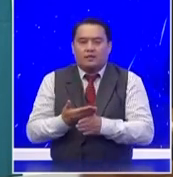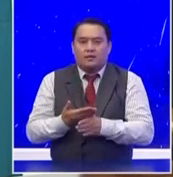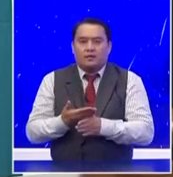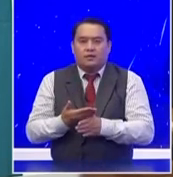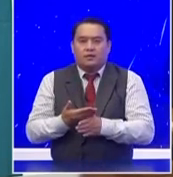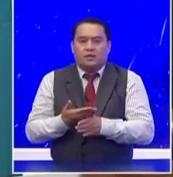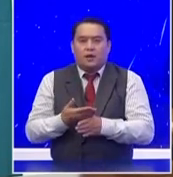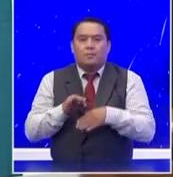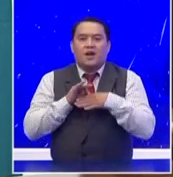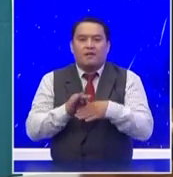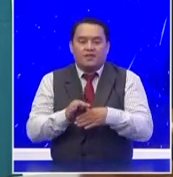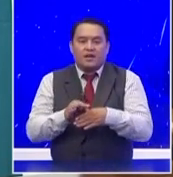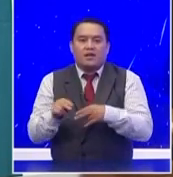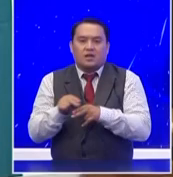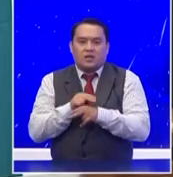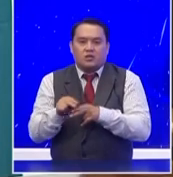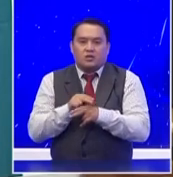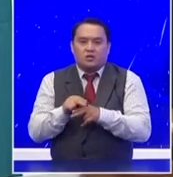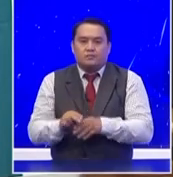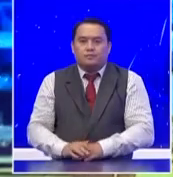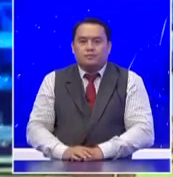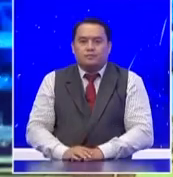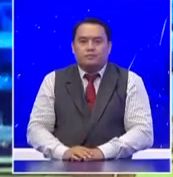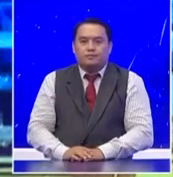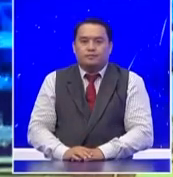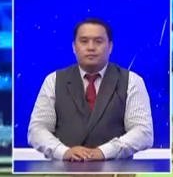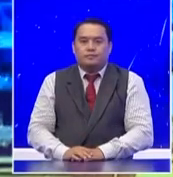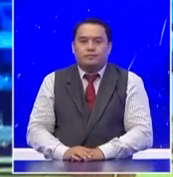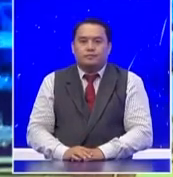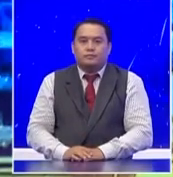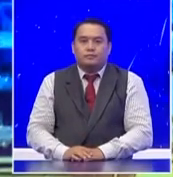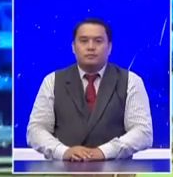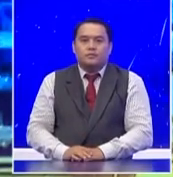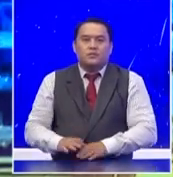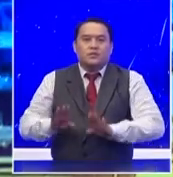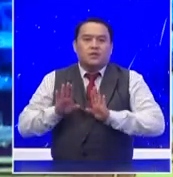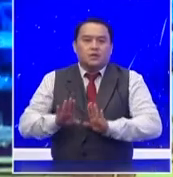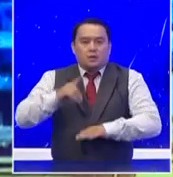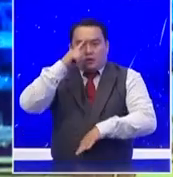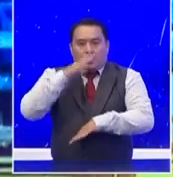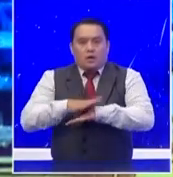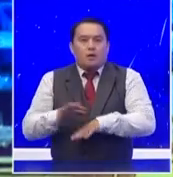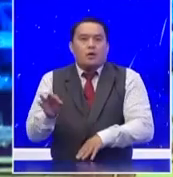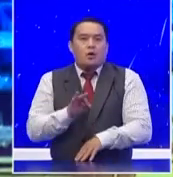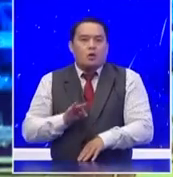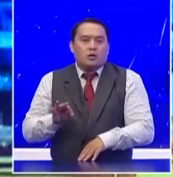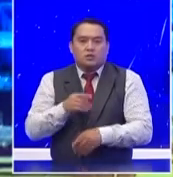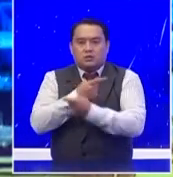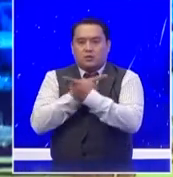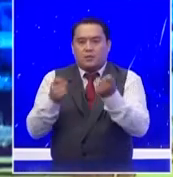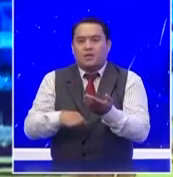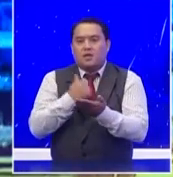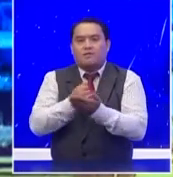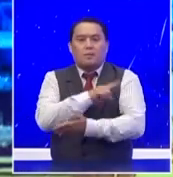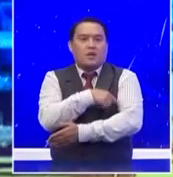для проведения адекватной терапии. Заместитель акима области заявил, что одним из главных